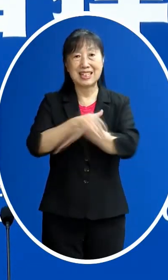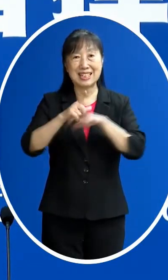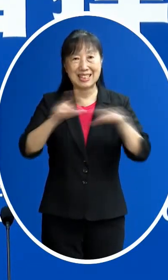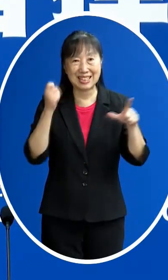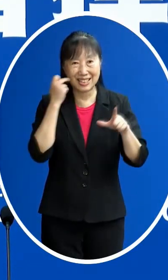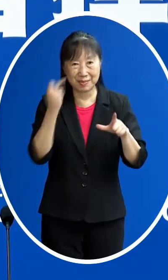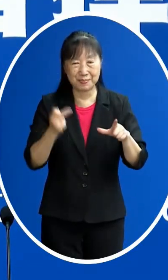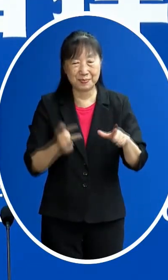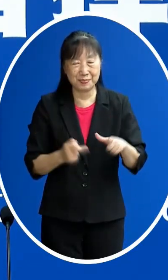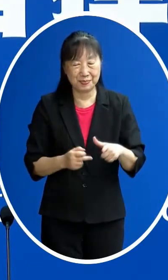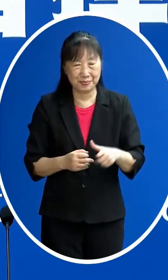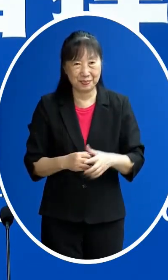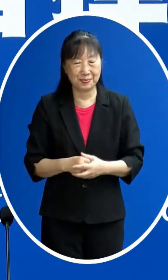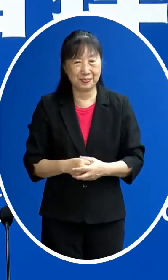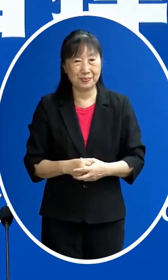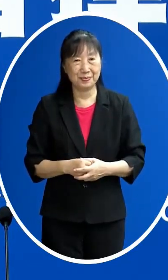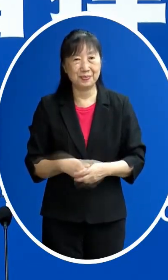哈，来，